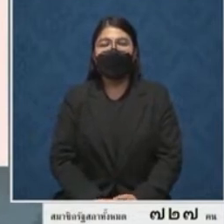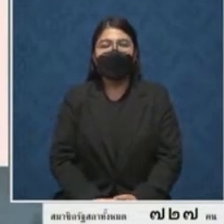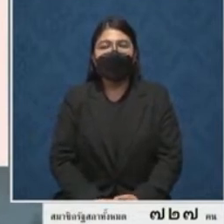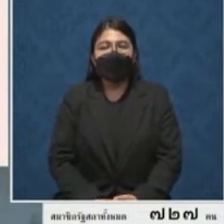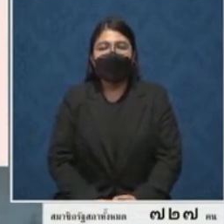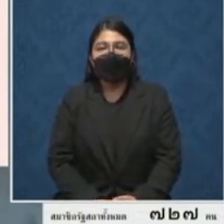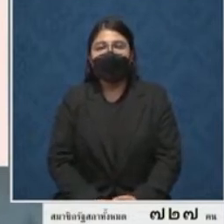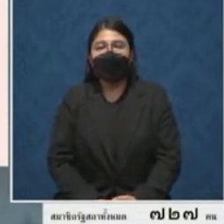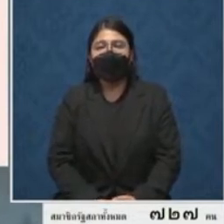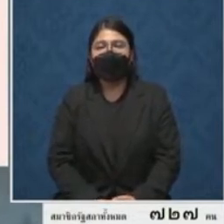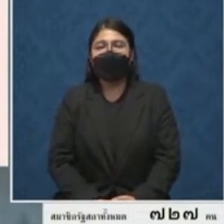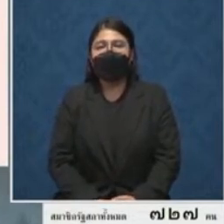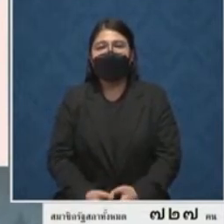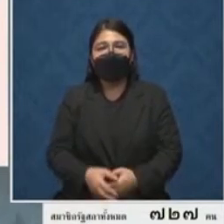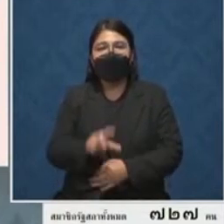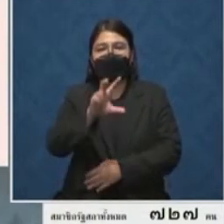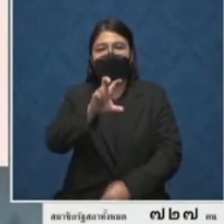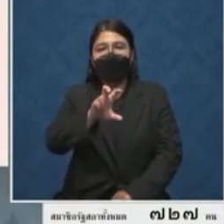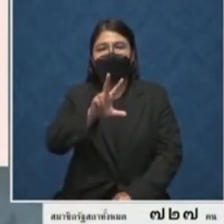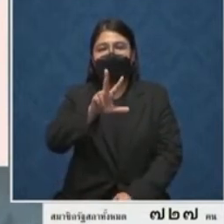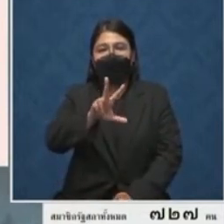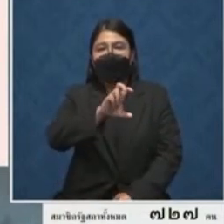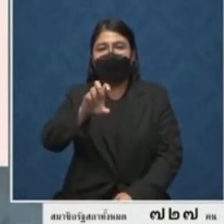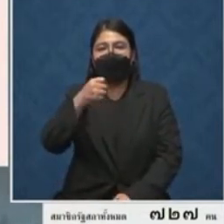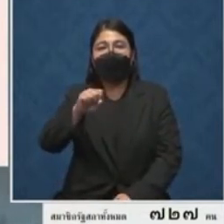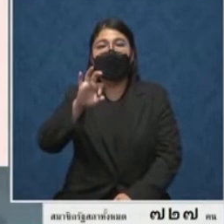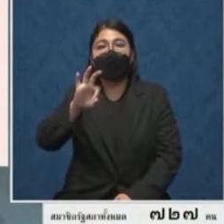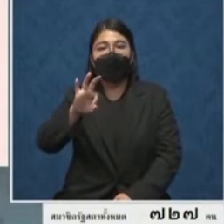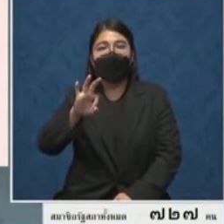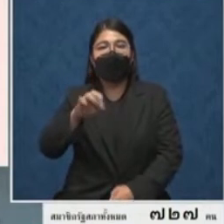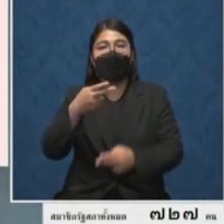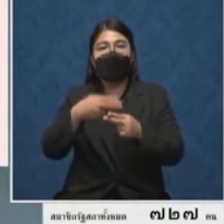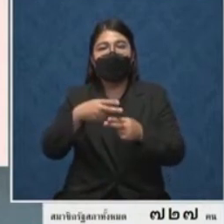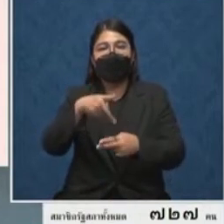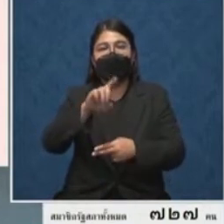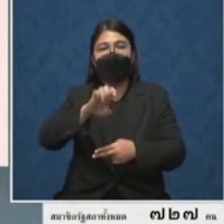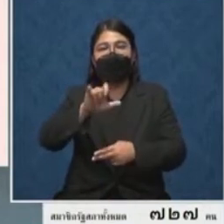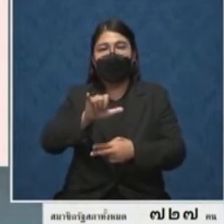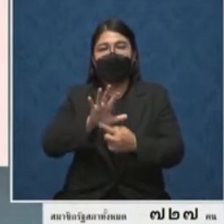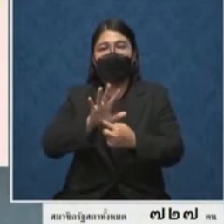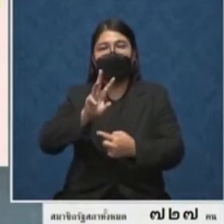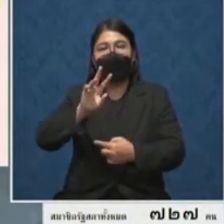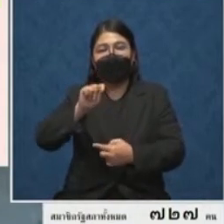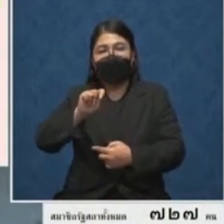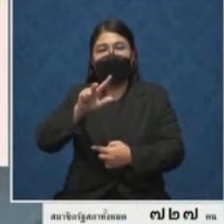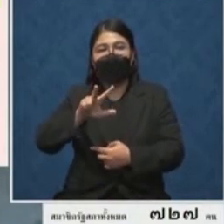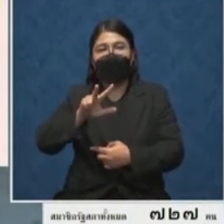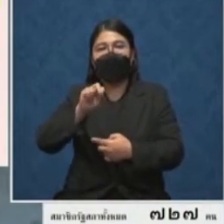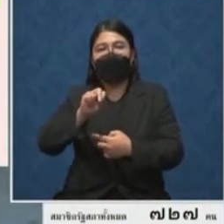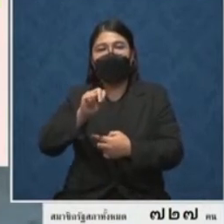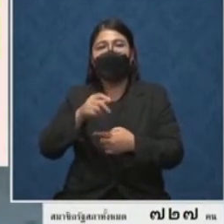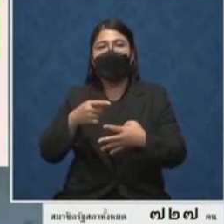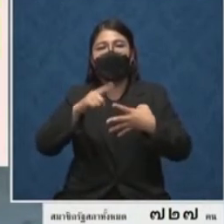319นายปิยวัฒน์พันสายเชื้อ 1รับหลักการ2รับหลักการ3รับหลัก